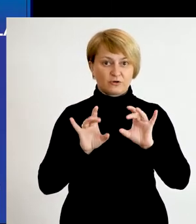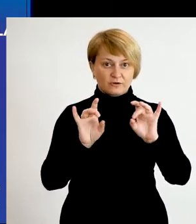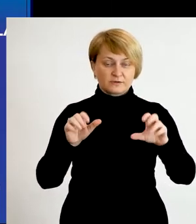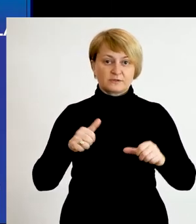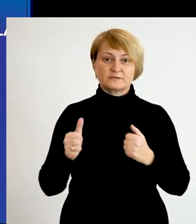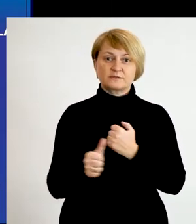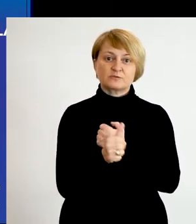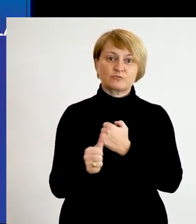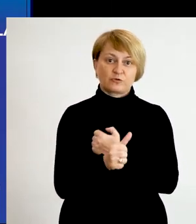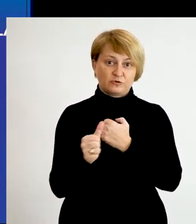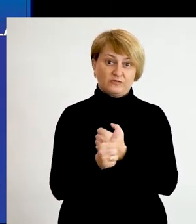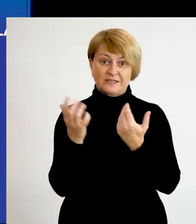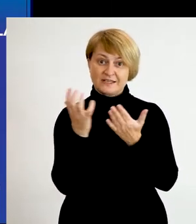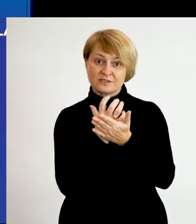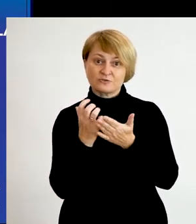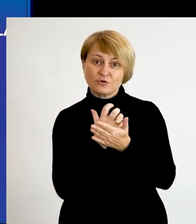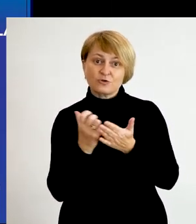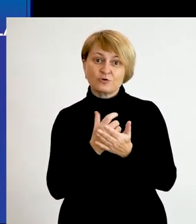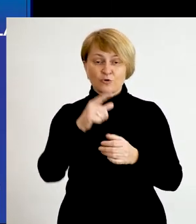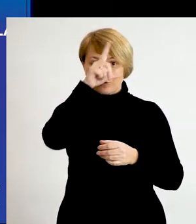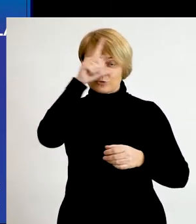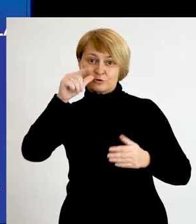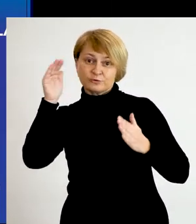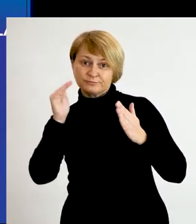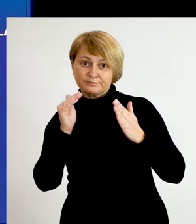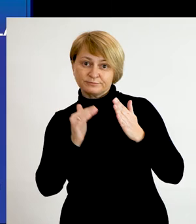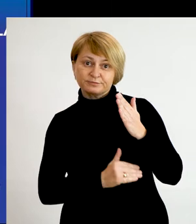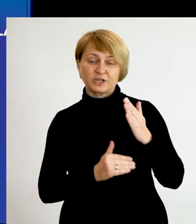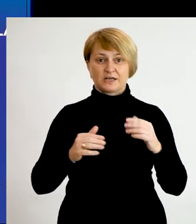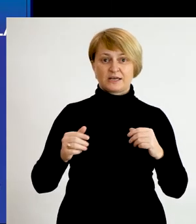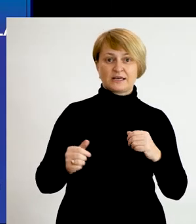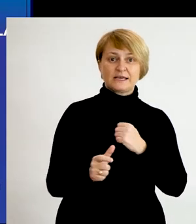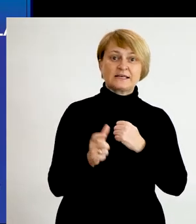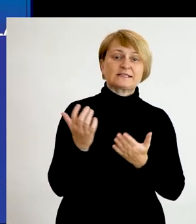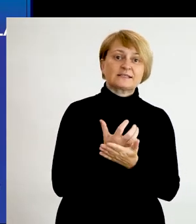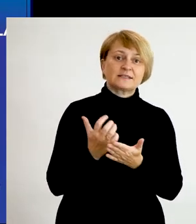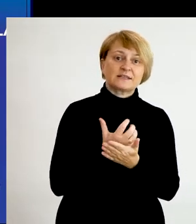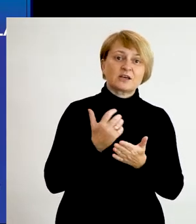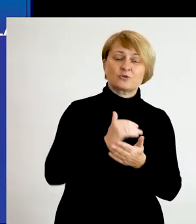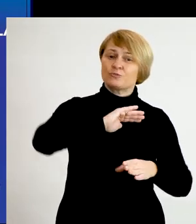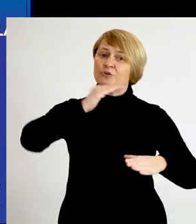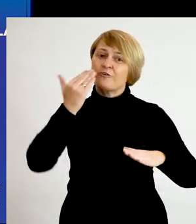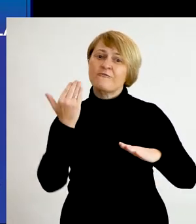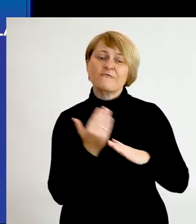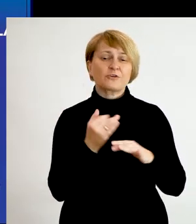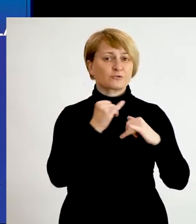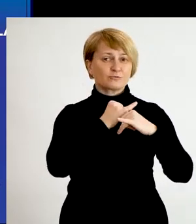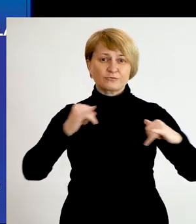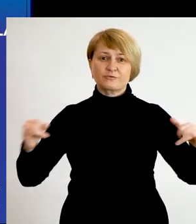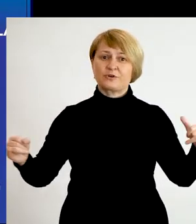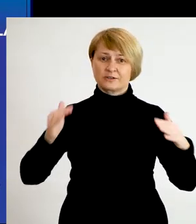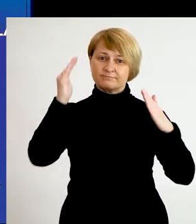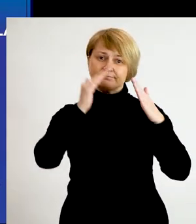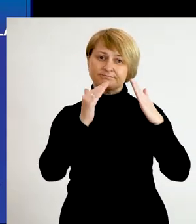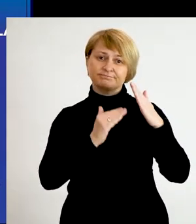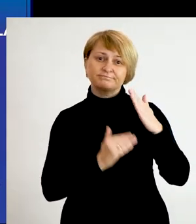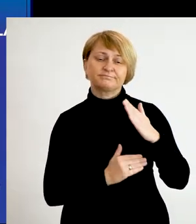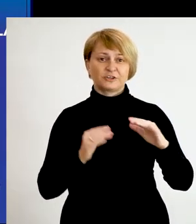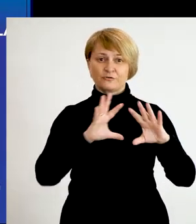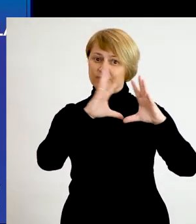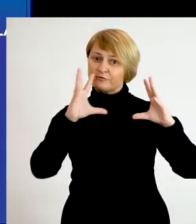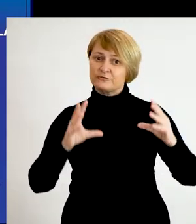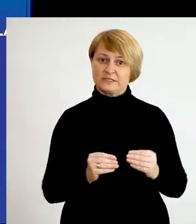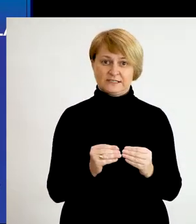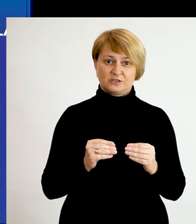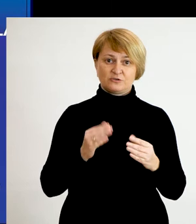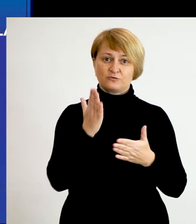do spadku dochodów mieszkańców, spadku dochodów przedsiębiorstw, spadku inwestycji. Jak Państwo